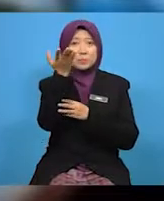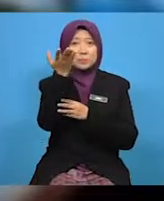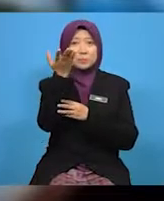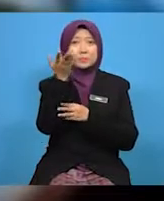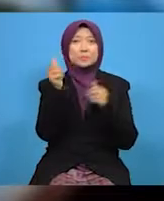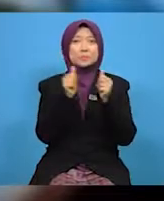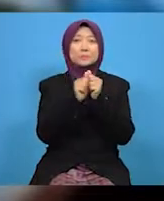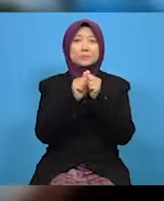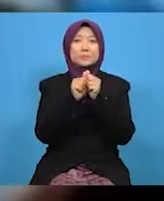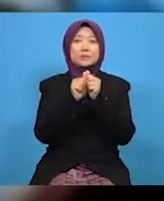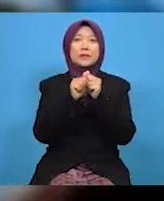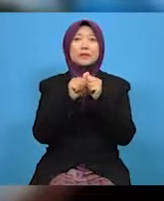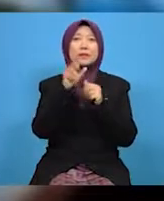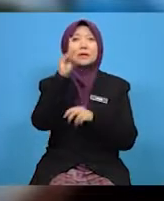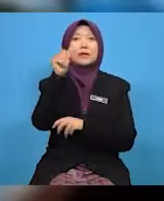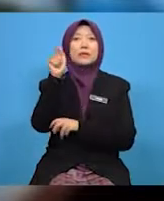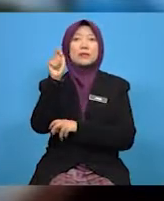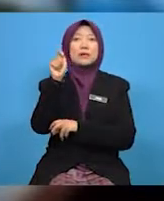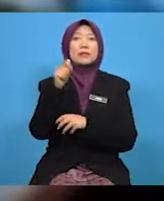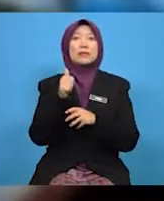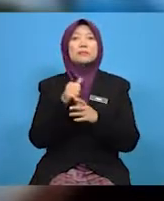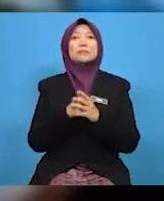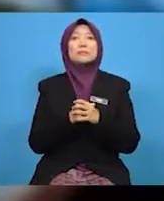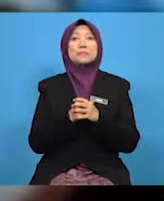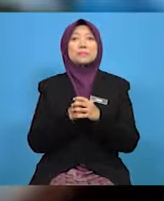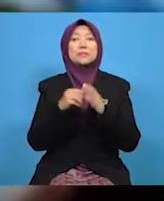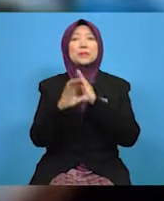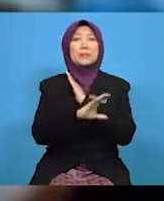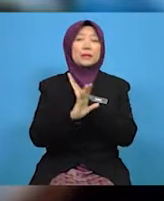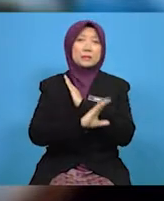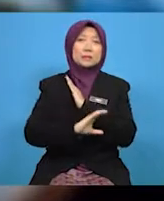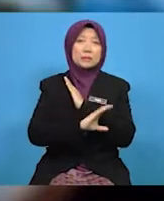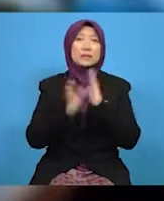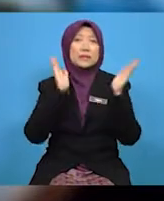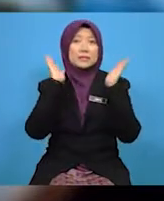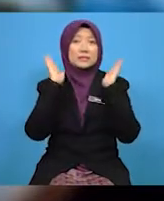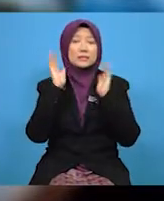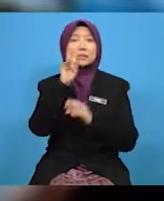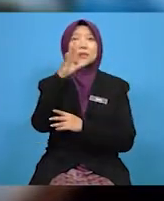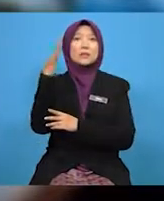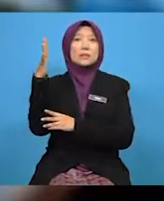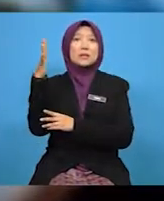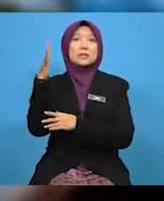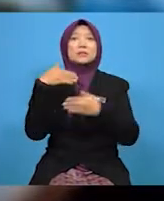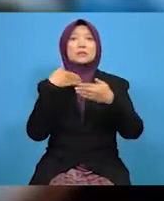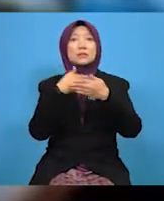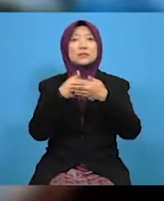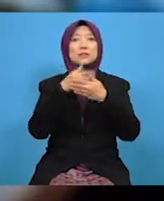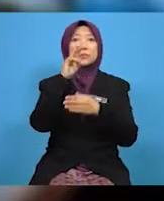dengan data keluaran dalam negara kasar bagi Malaysia dari tahun 2015 hingga